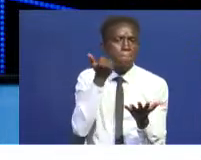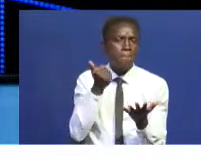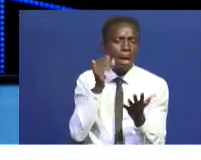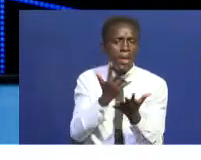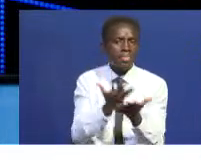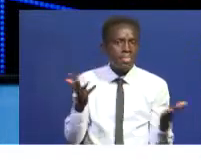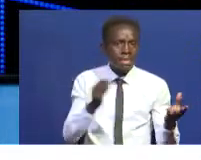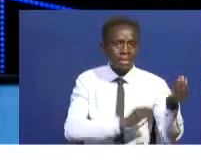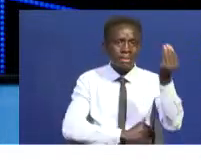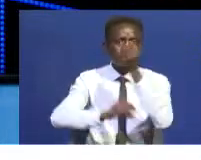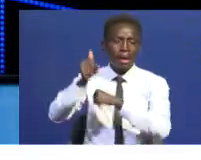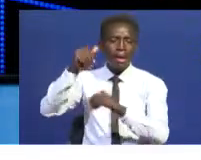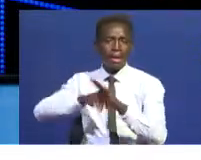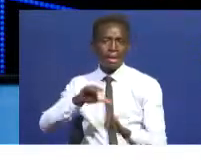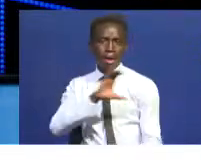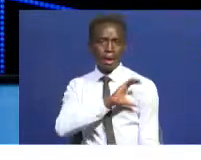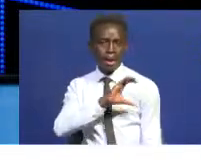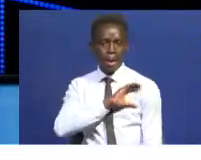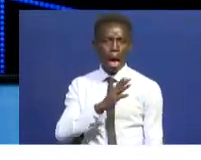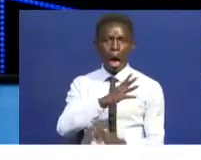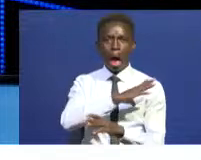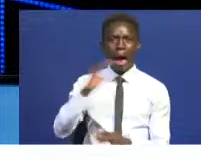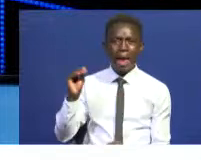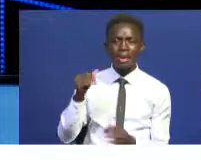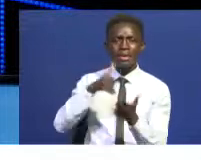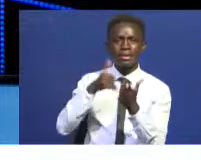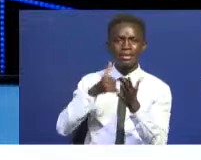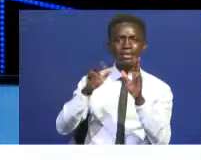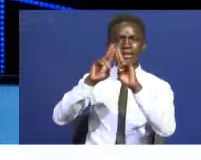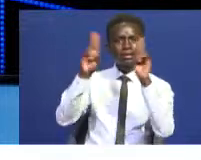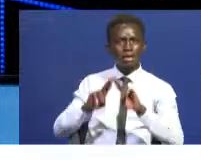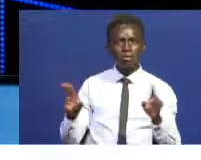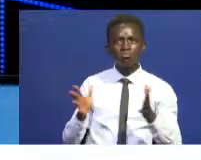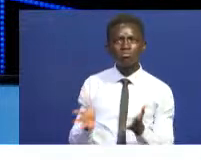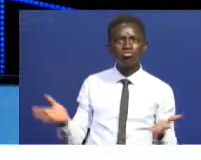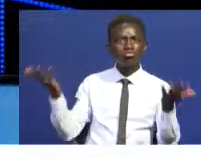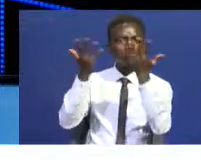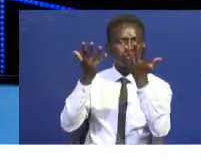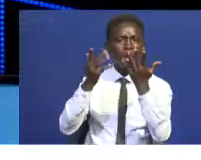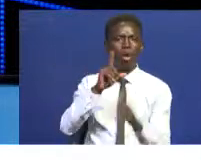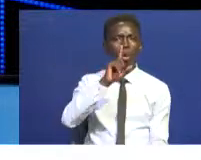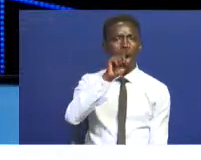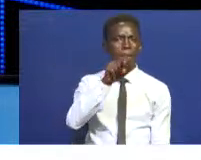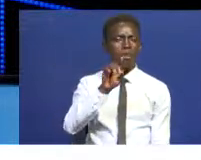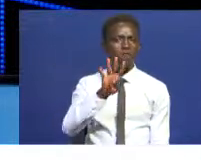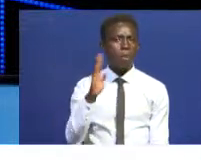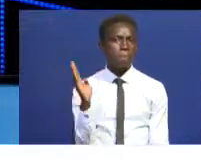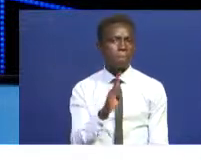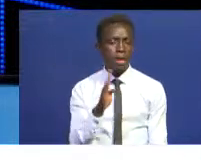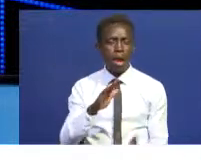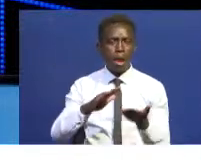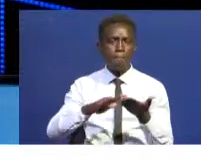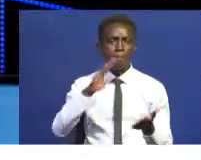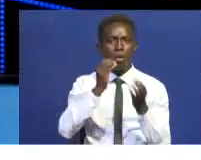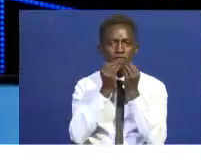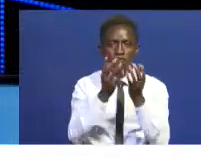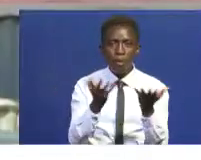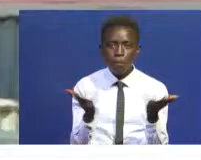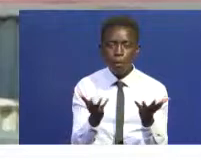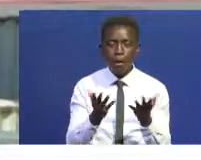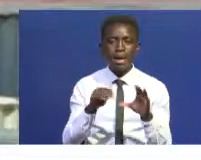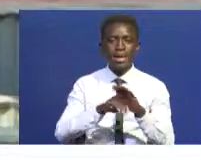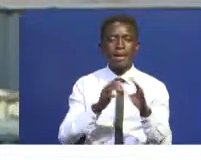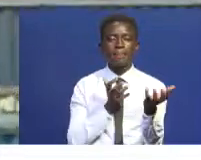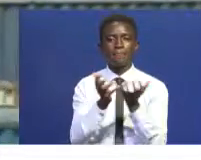Canada na Jumuiya ya Ulaya kwenye mpango huo wa shilingi bilioni 1.4. Taarifa kamili ni kwenye mseto wa biashara.